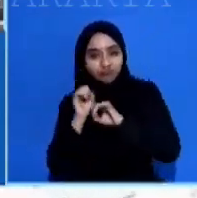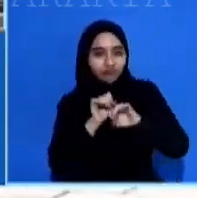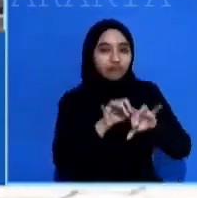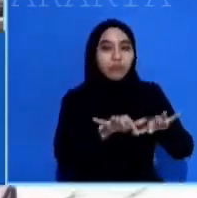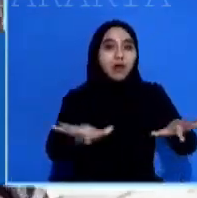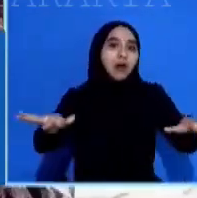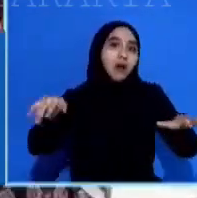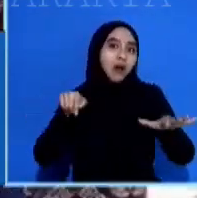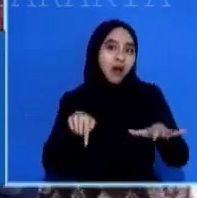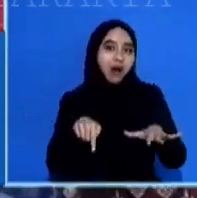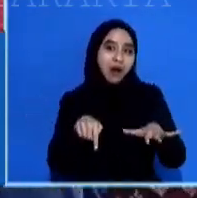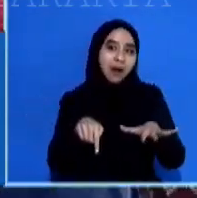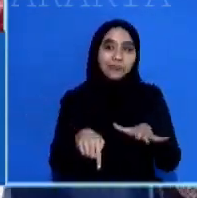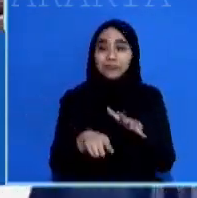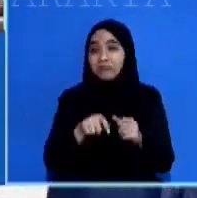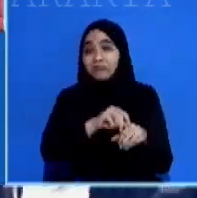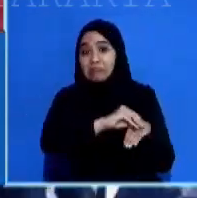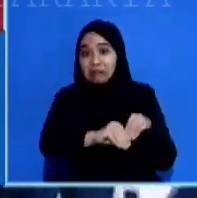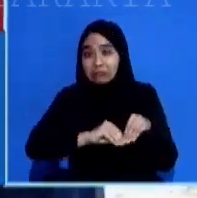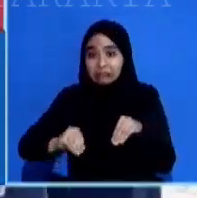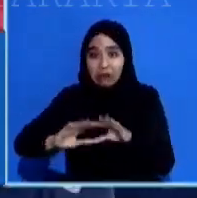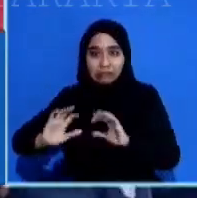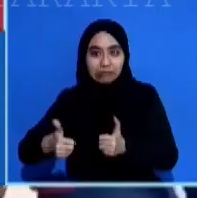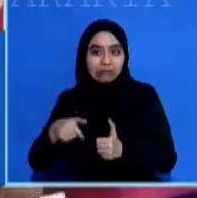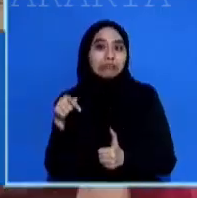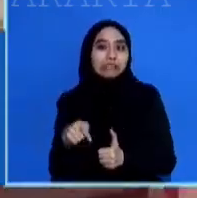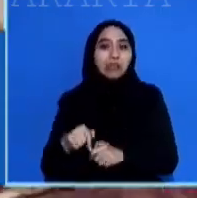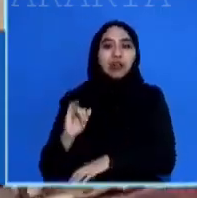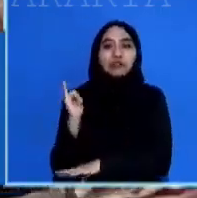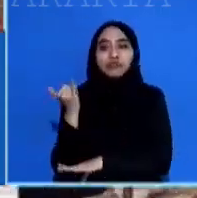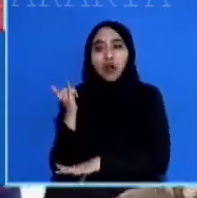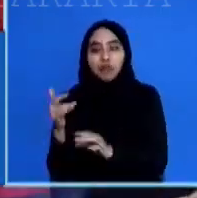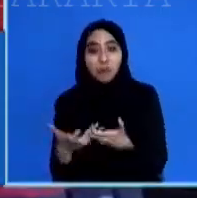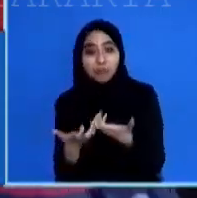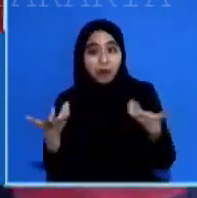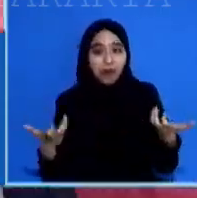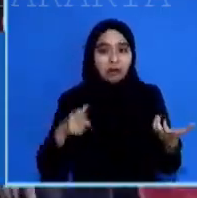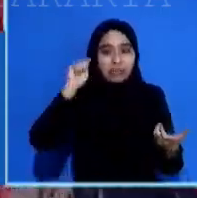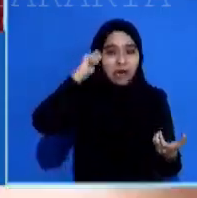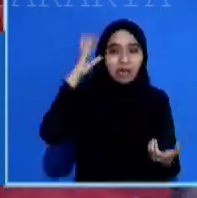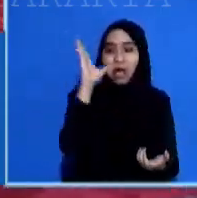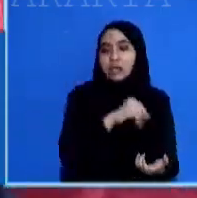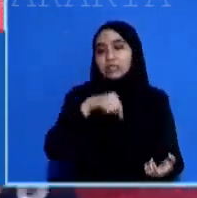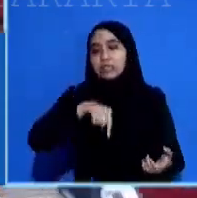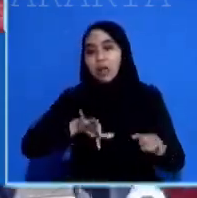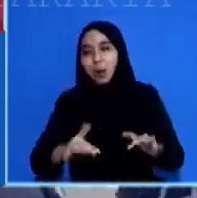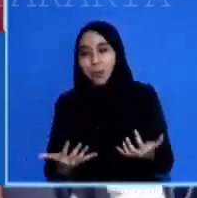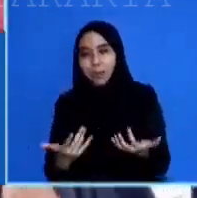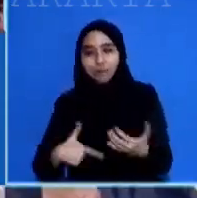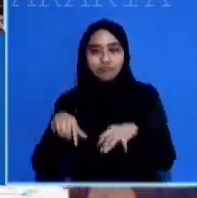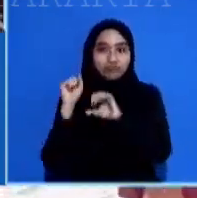Ubur rampe berupa hasil bumi dari tanah Taram yang membedakan dalam peringatan garabok Syawal ini gunungan tidak